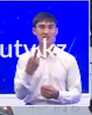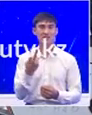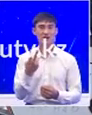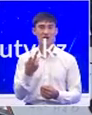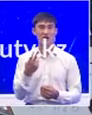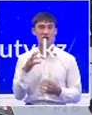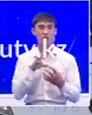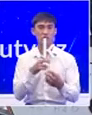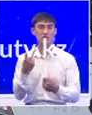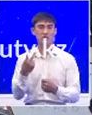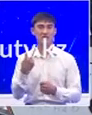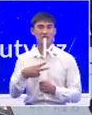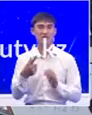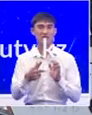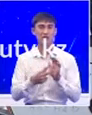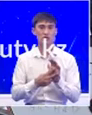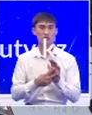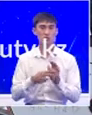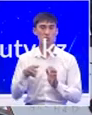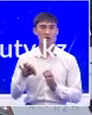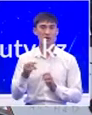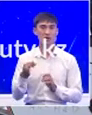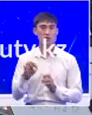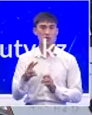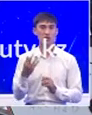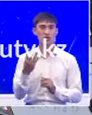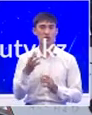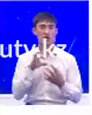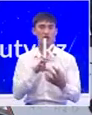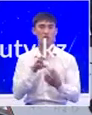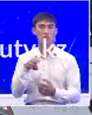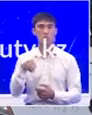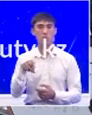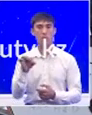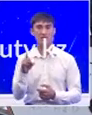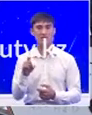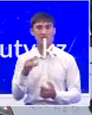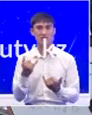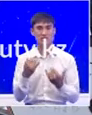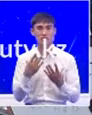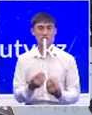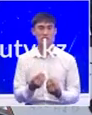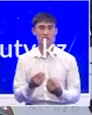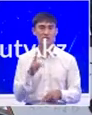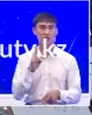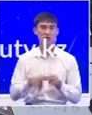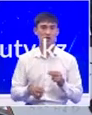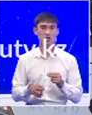них 28 марки «Ютонг», 4 автобуса «ПАС». На сегодняшний день